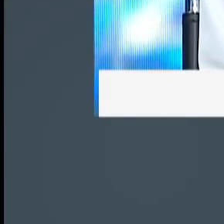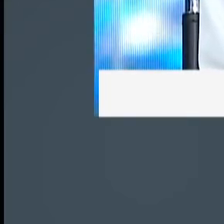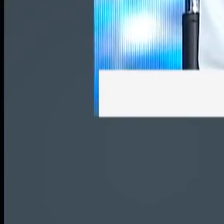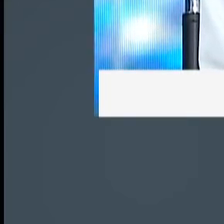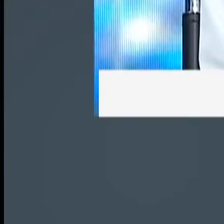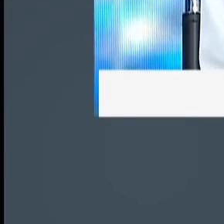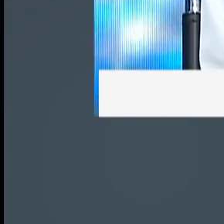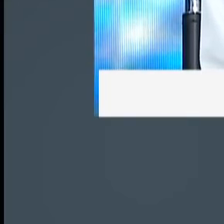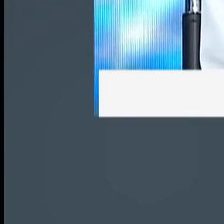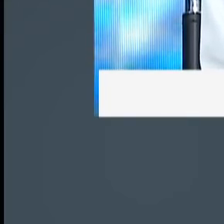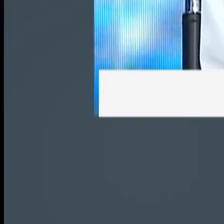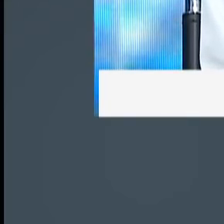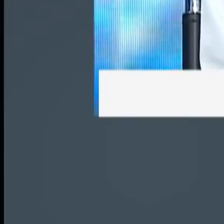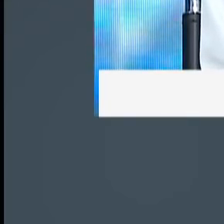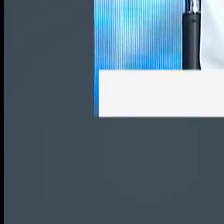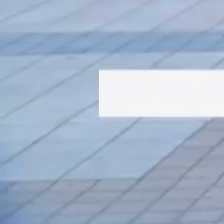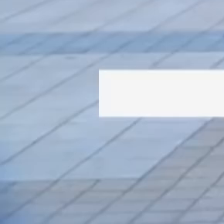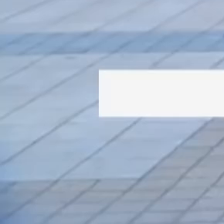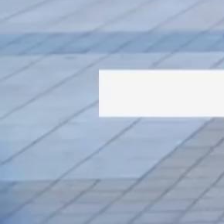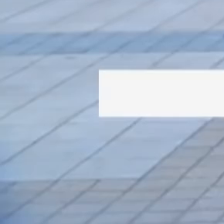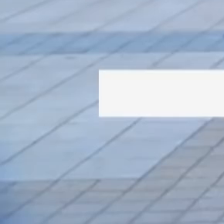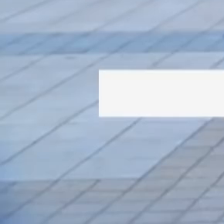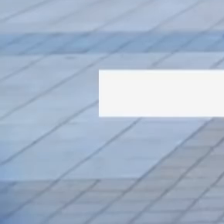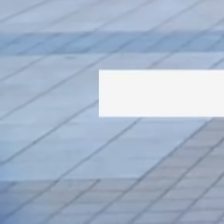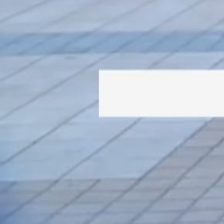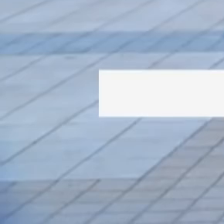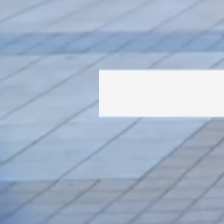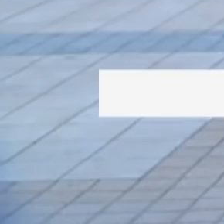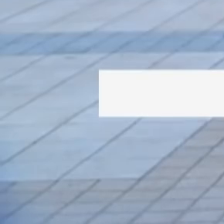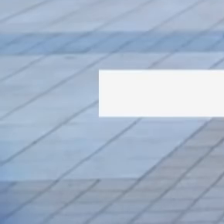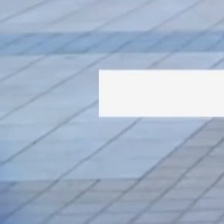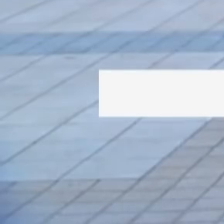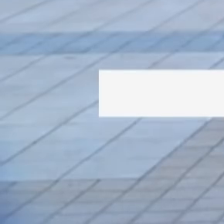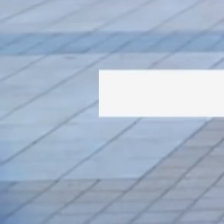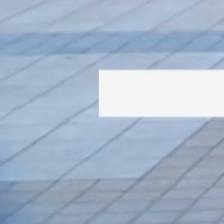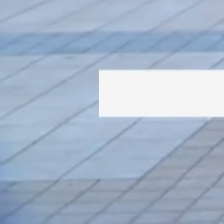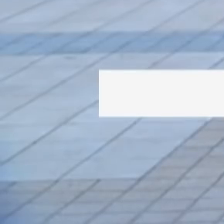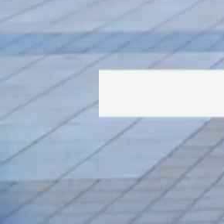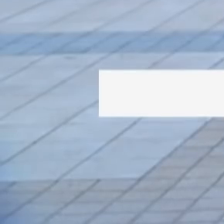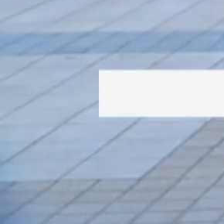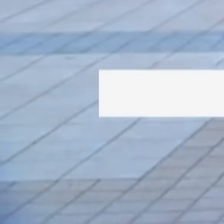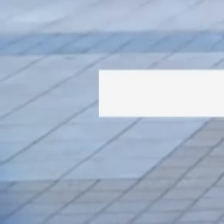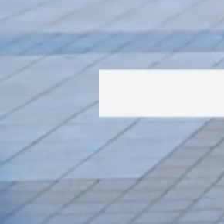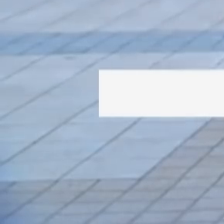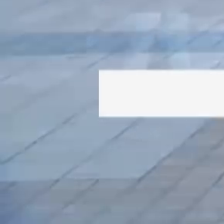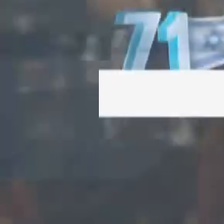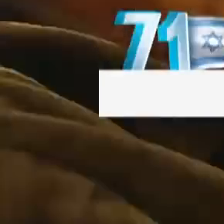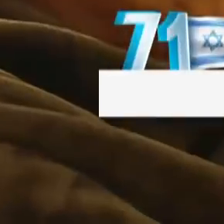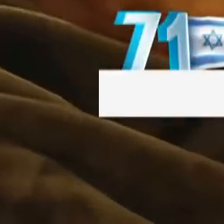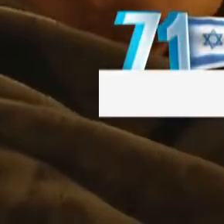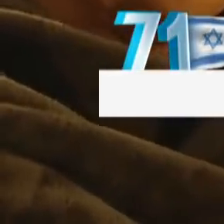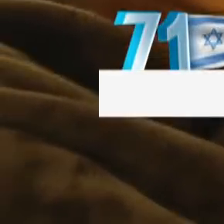יהיה קריאת היזכור. את היזכור יקרא שמעון באומל, דוקטור שמעון באומל, אחיו של זכריה